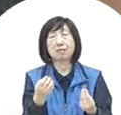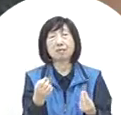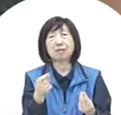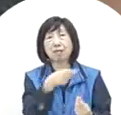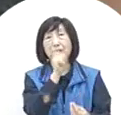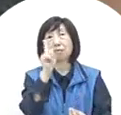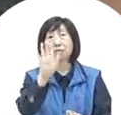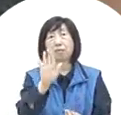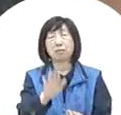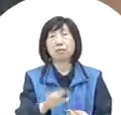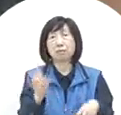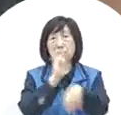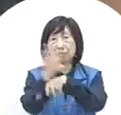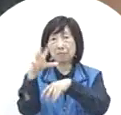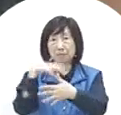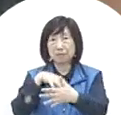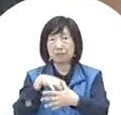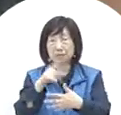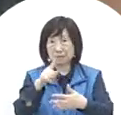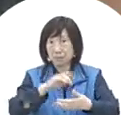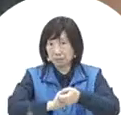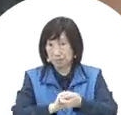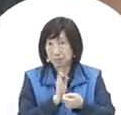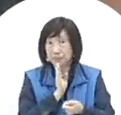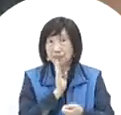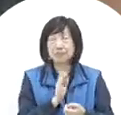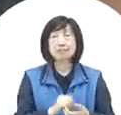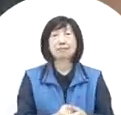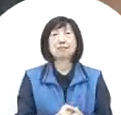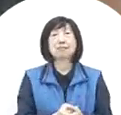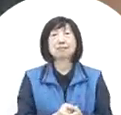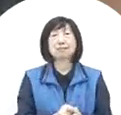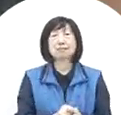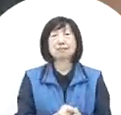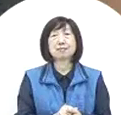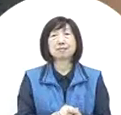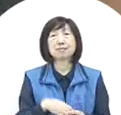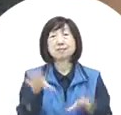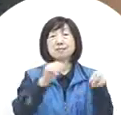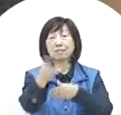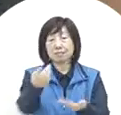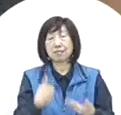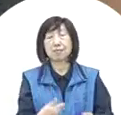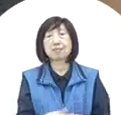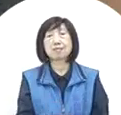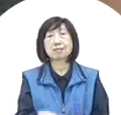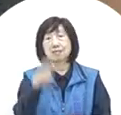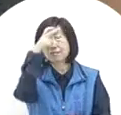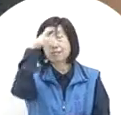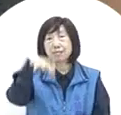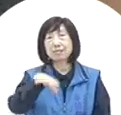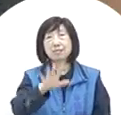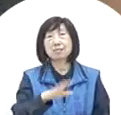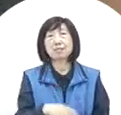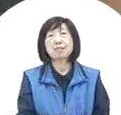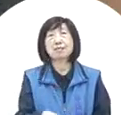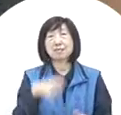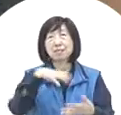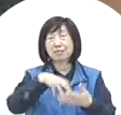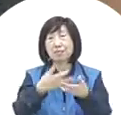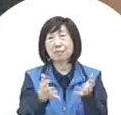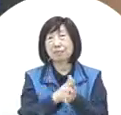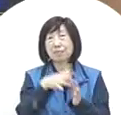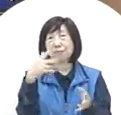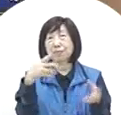有。 24小时内 有通报。 要确定呢？ 有。 资料给我。 有。这个、 警局。 有。 你们内部的检讨报告